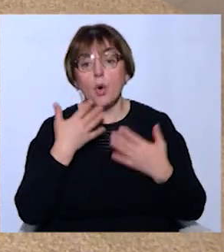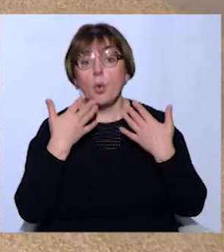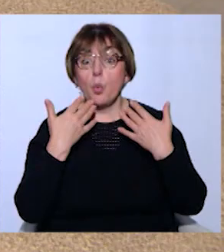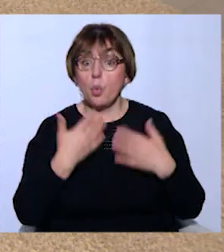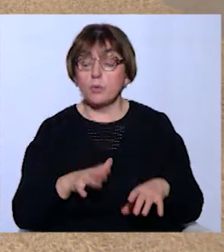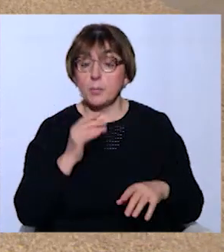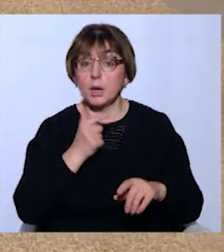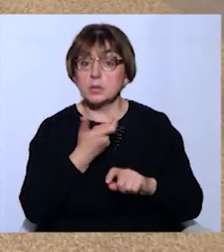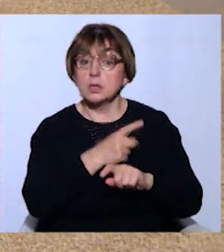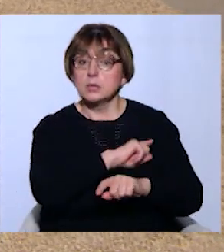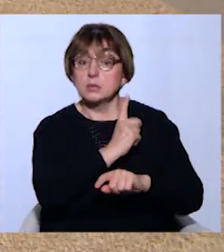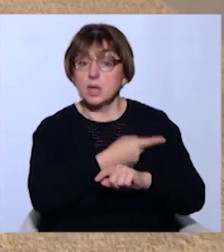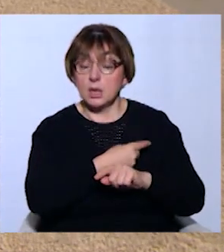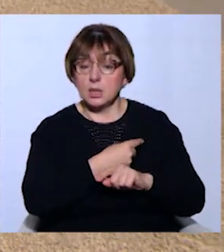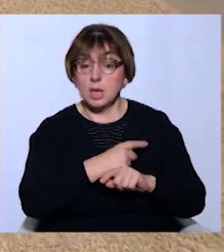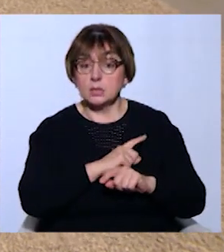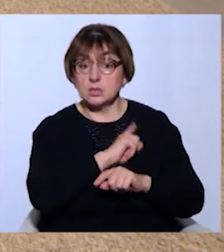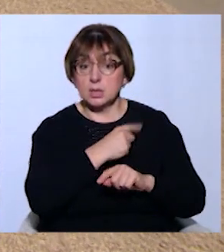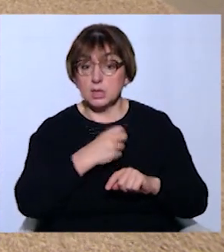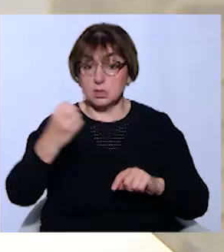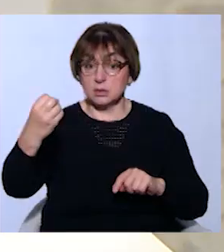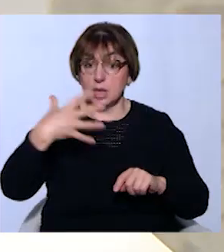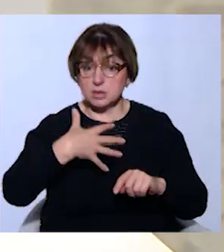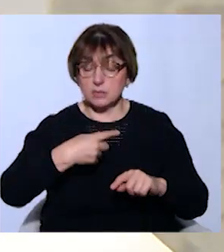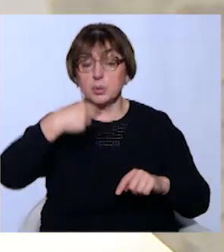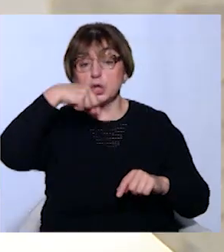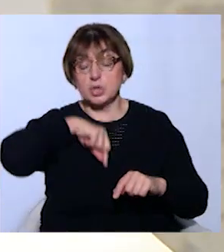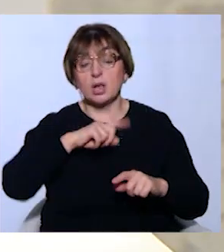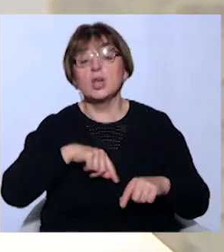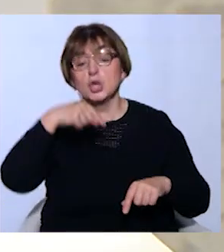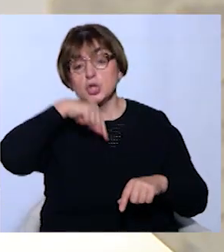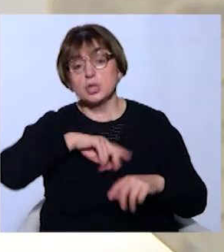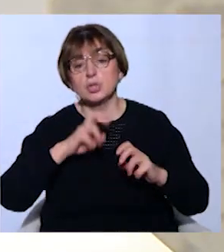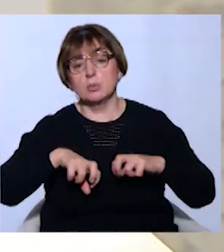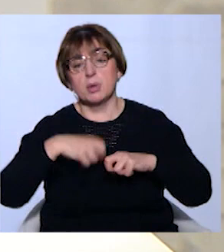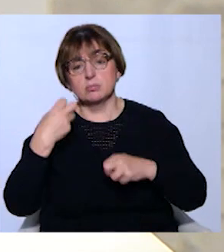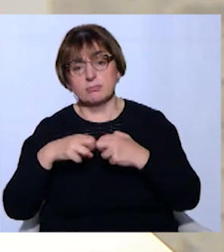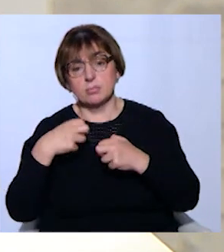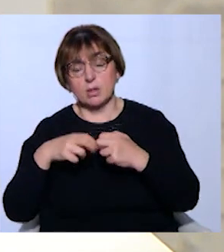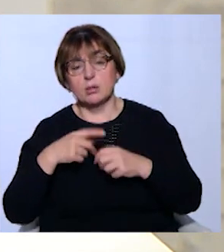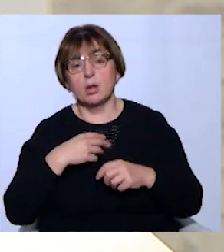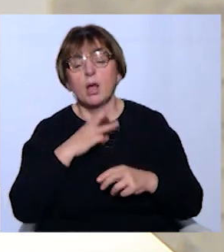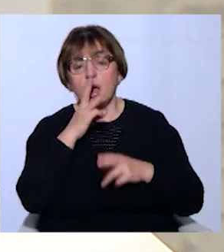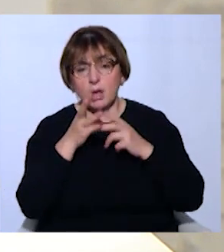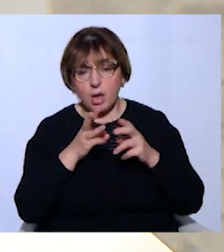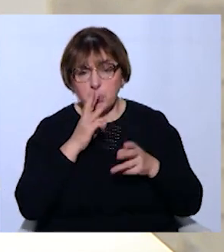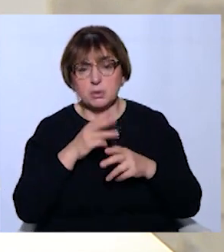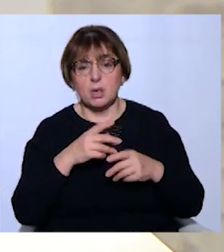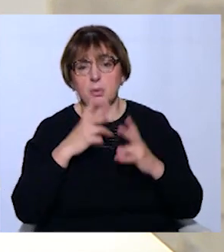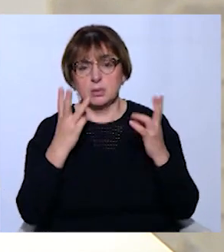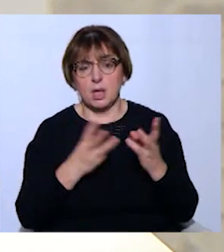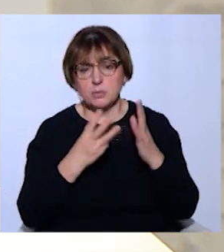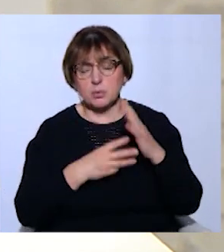ძლიერი დასხივებაა და თან შინაგანი დასხივება, ეს იწვევს სხვადასხვა დარღვევებს და დამწვრობა, ღებინება, სხვადასხვა